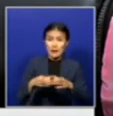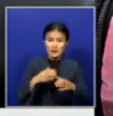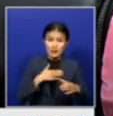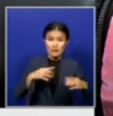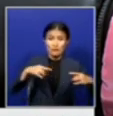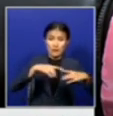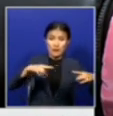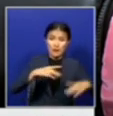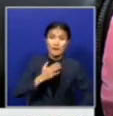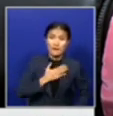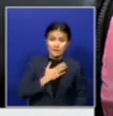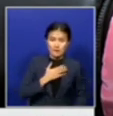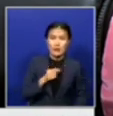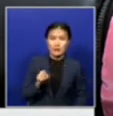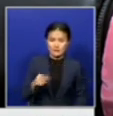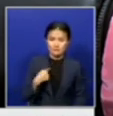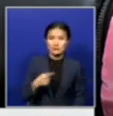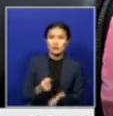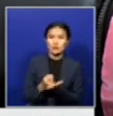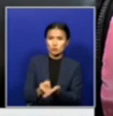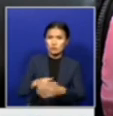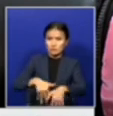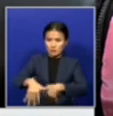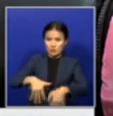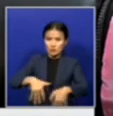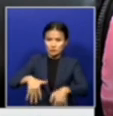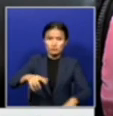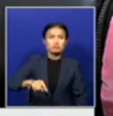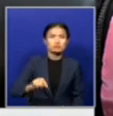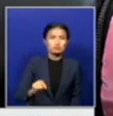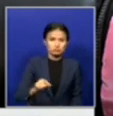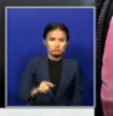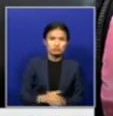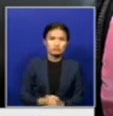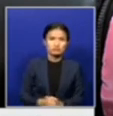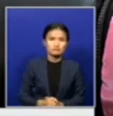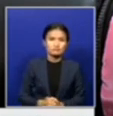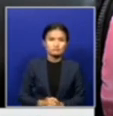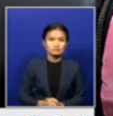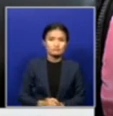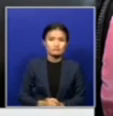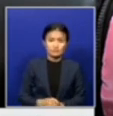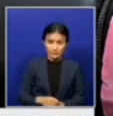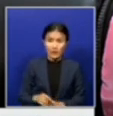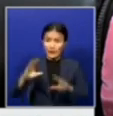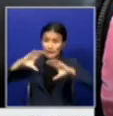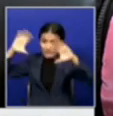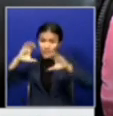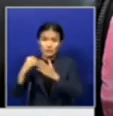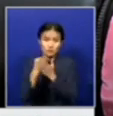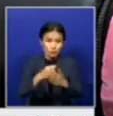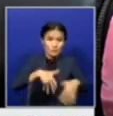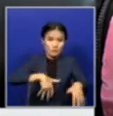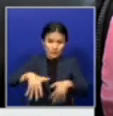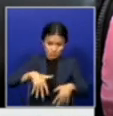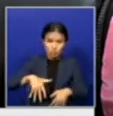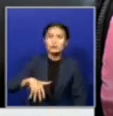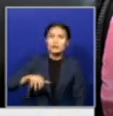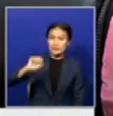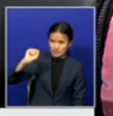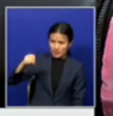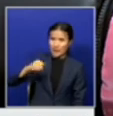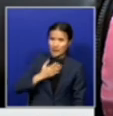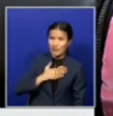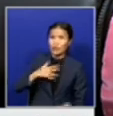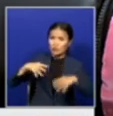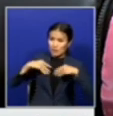าการช่วยเหลือพี่น้องประชาชนเราเห็นด้วย นะครับแต่การจะดำเนินการในการกู้เงินแล้วก็น